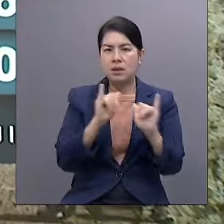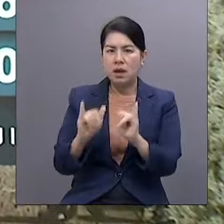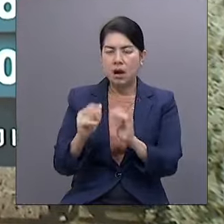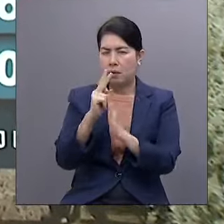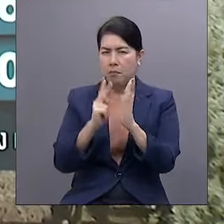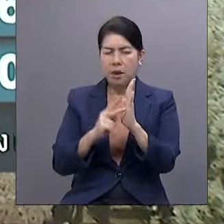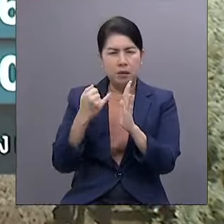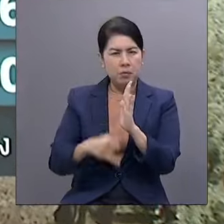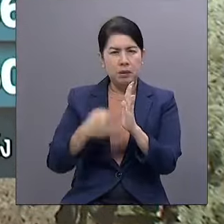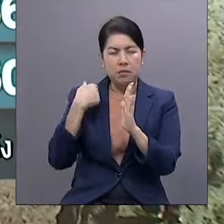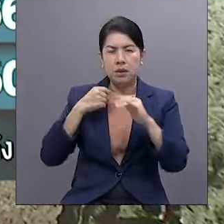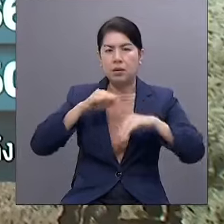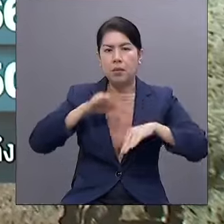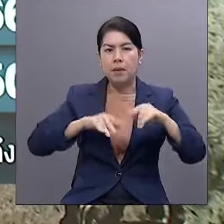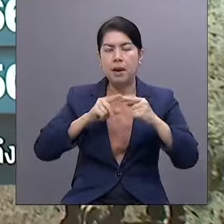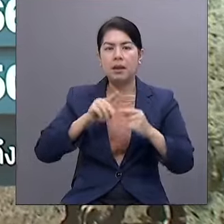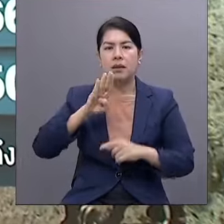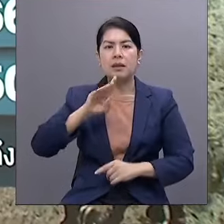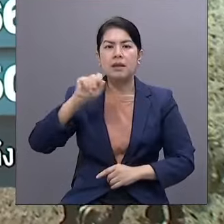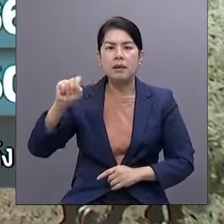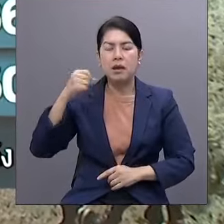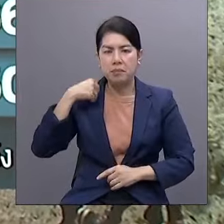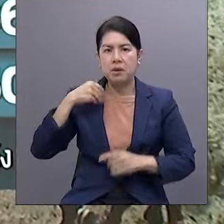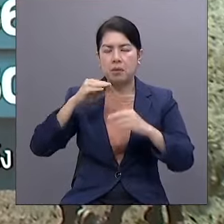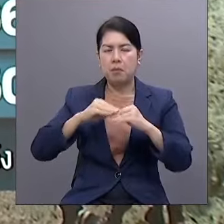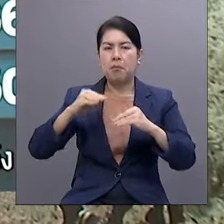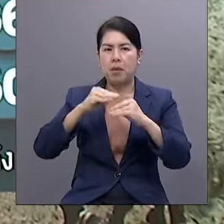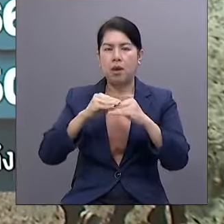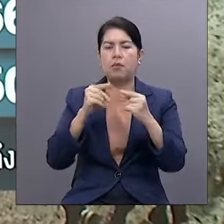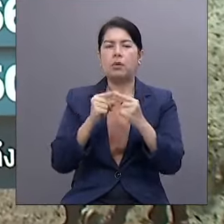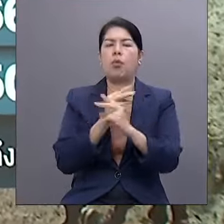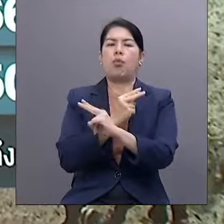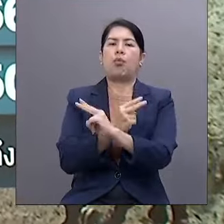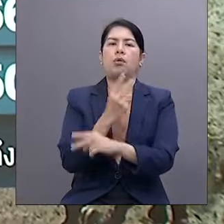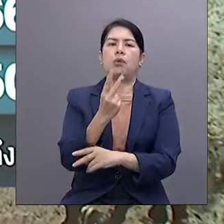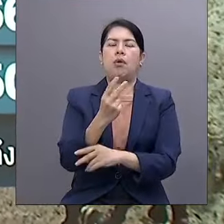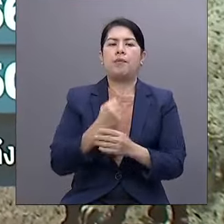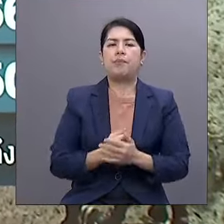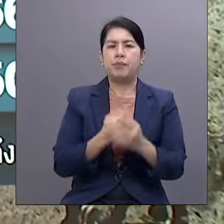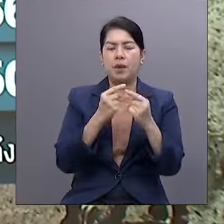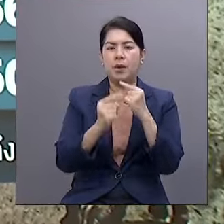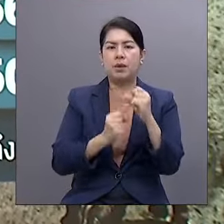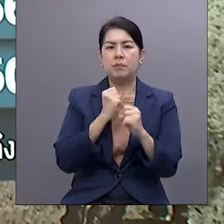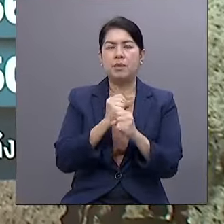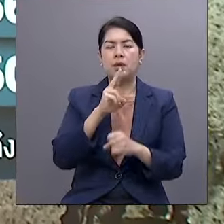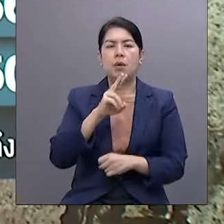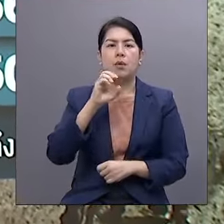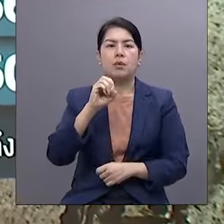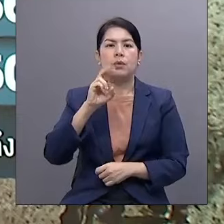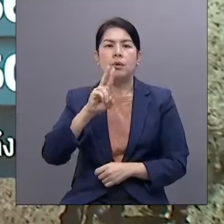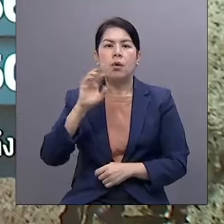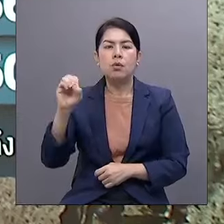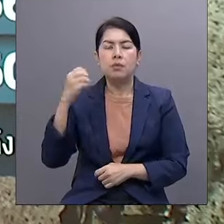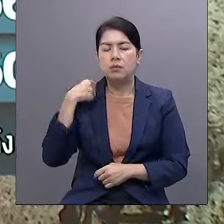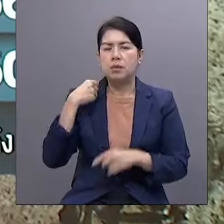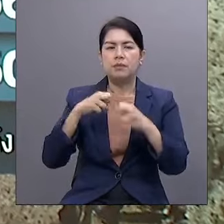กว่า 400,000 คนและเพิ่มขึ้นมากกว่า2เท่าในเวลาเพียง2ปีแต่ในปี2020ที่มีการแพร่ระบาดของโควิด-19